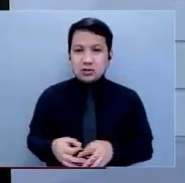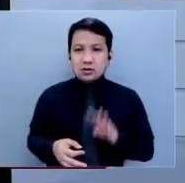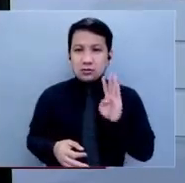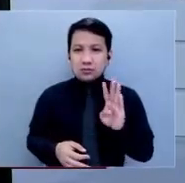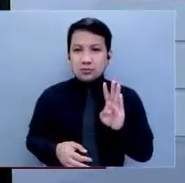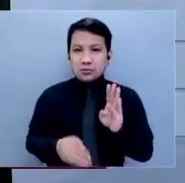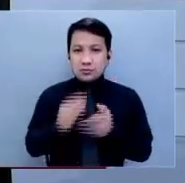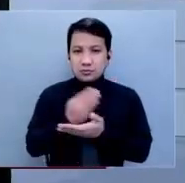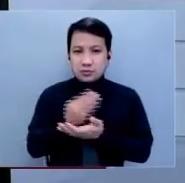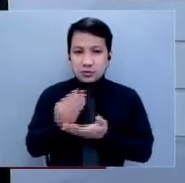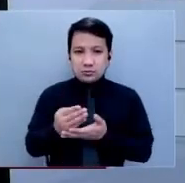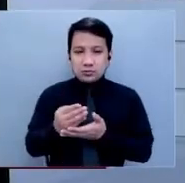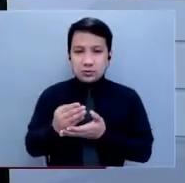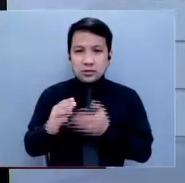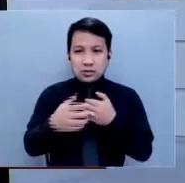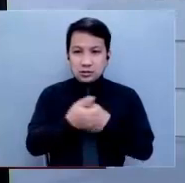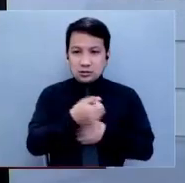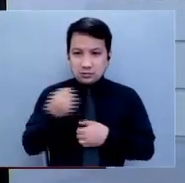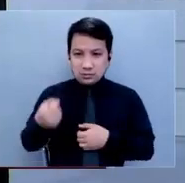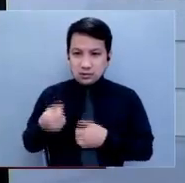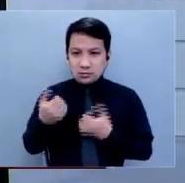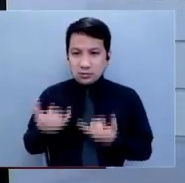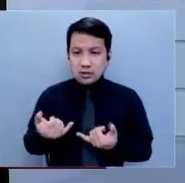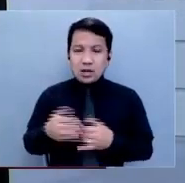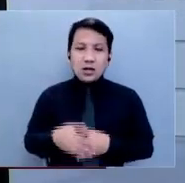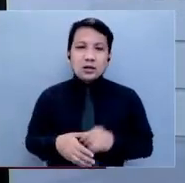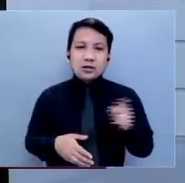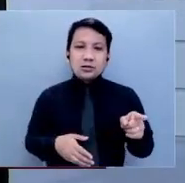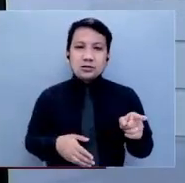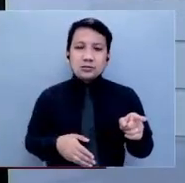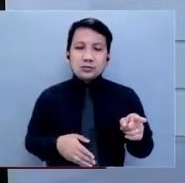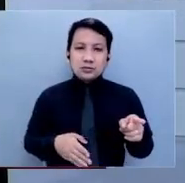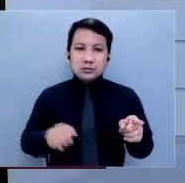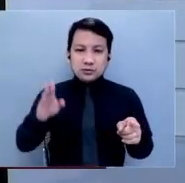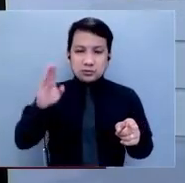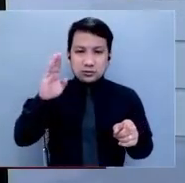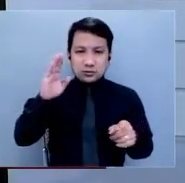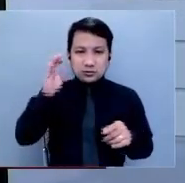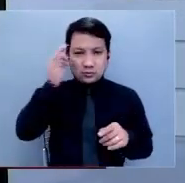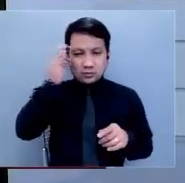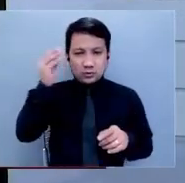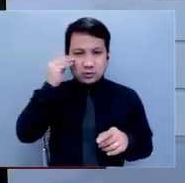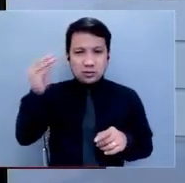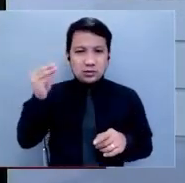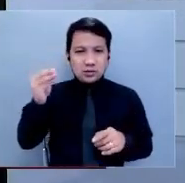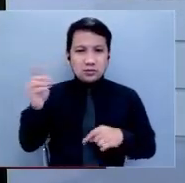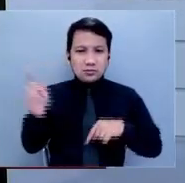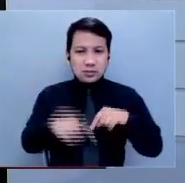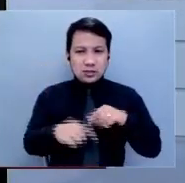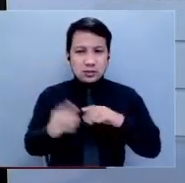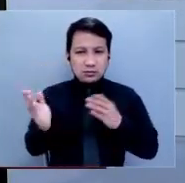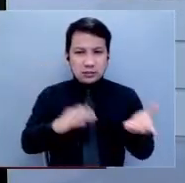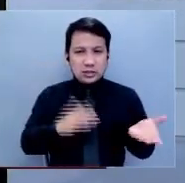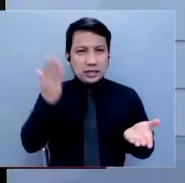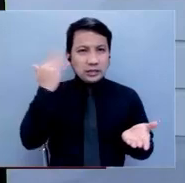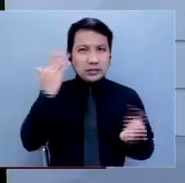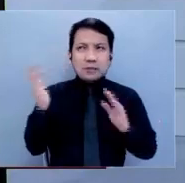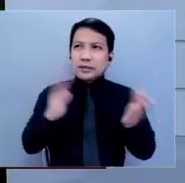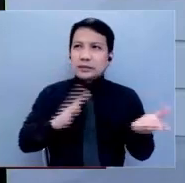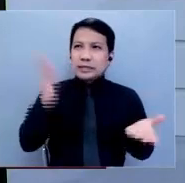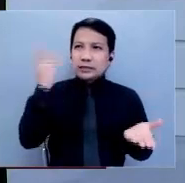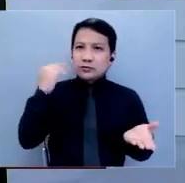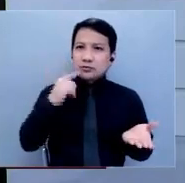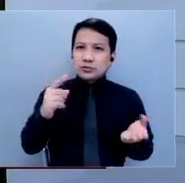lang ang nababawi sa ngayon. Si Ferdinand Marcos ay namatay in exile sa Hawaii noong